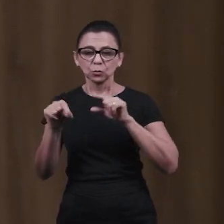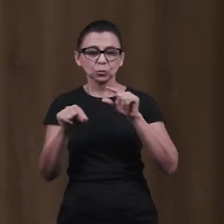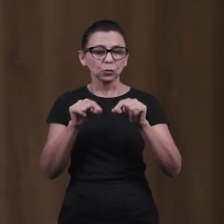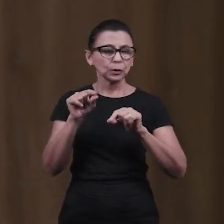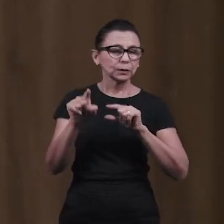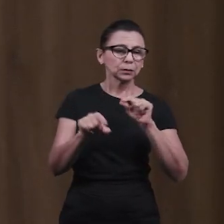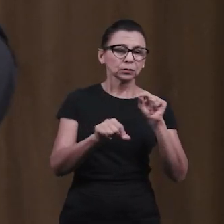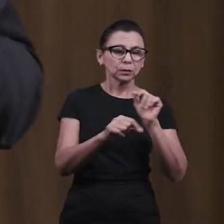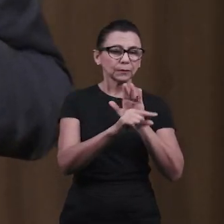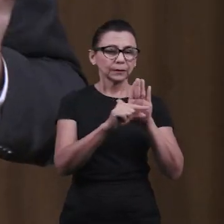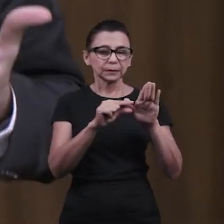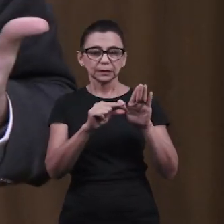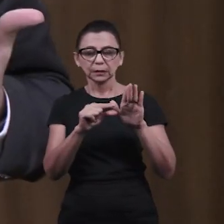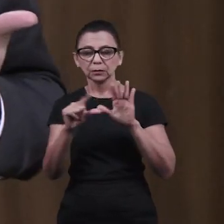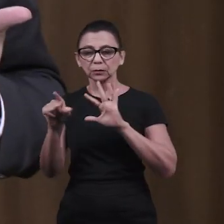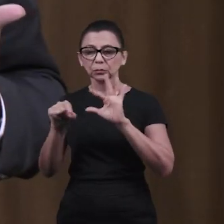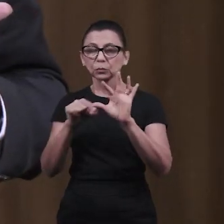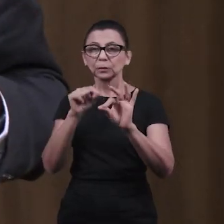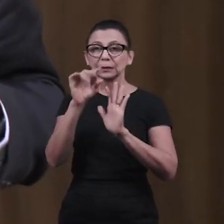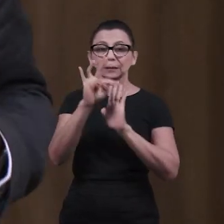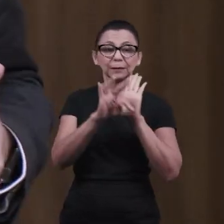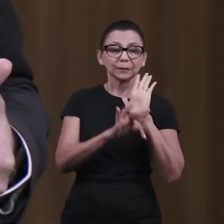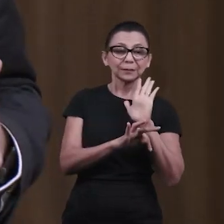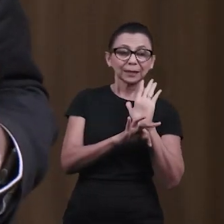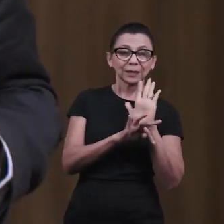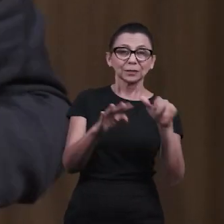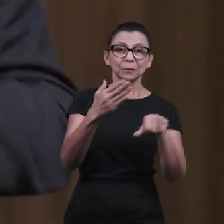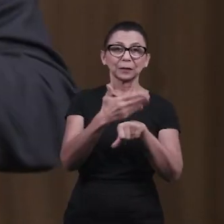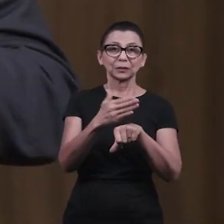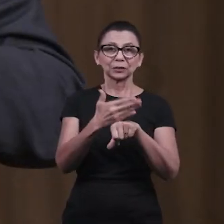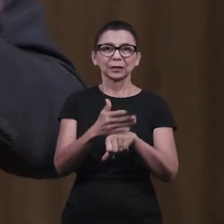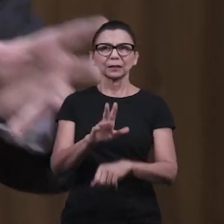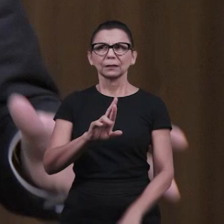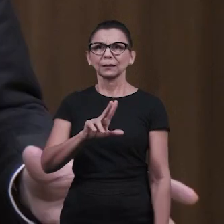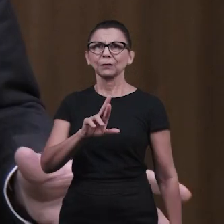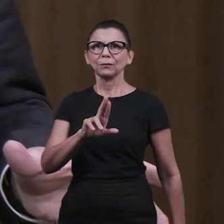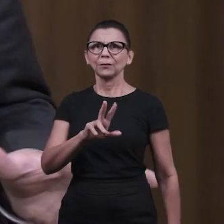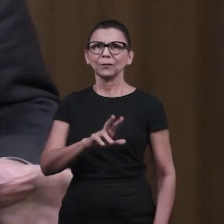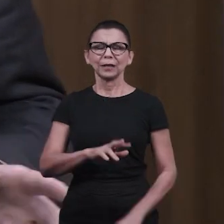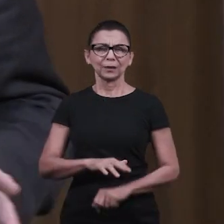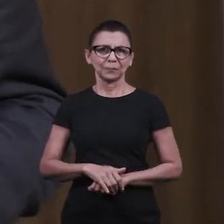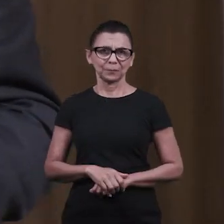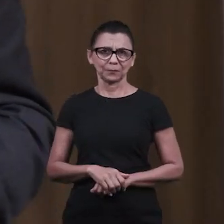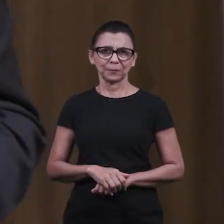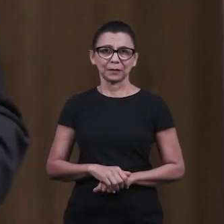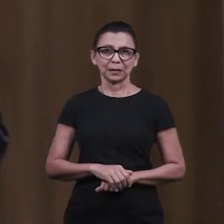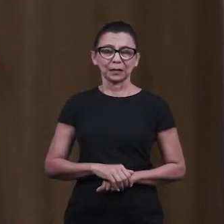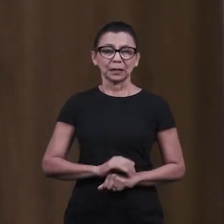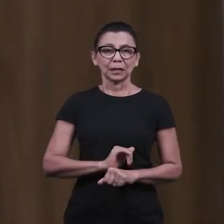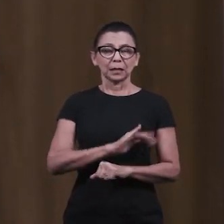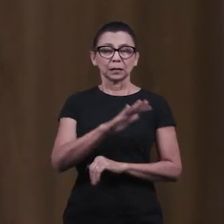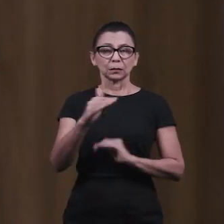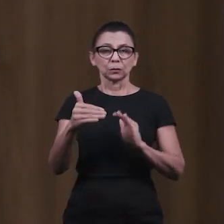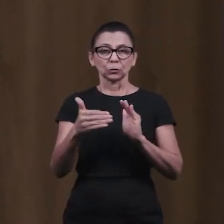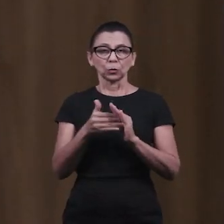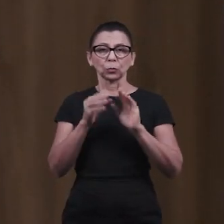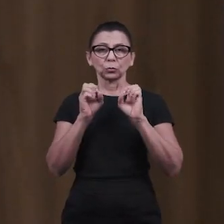L'Église fidèle vit l'expérience de la mort et de la résurrection du Seigneur